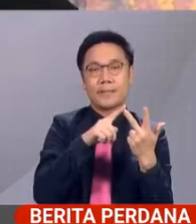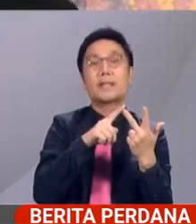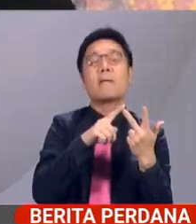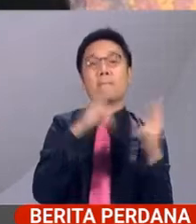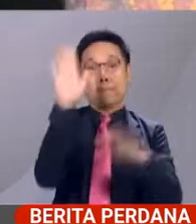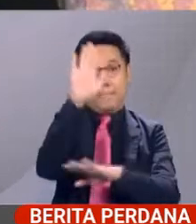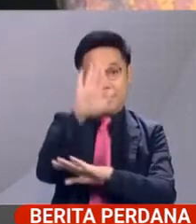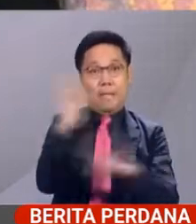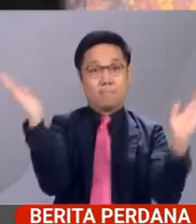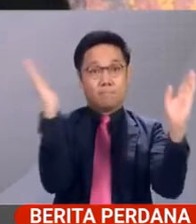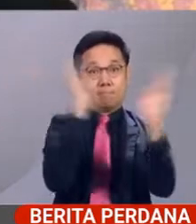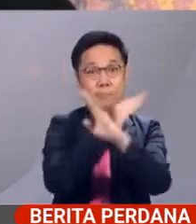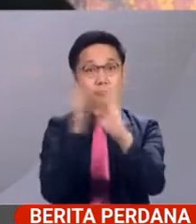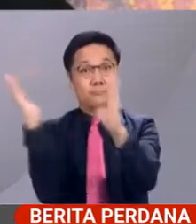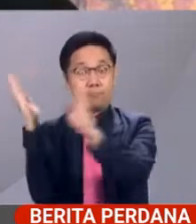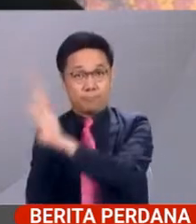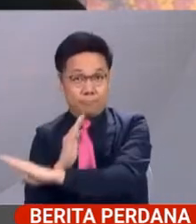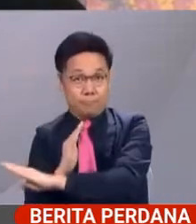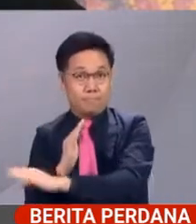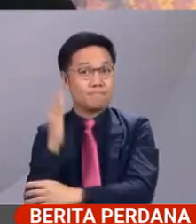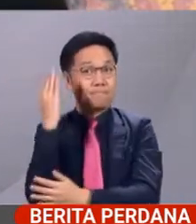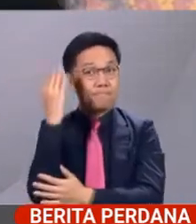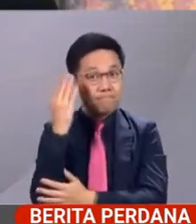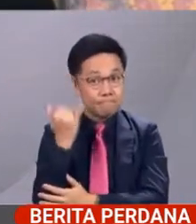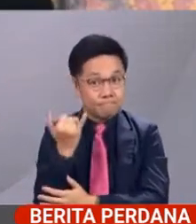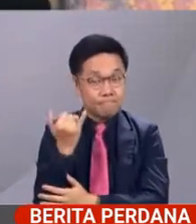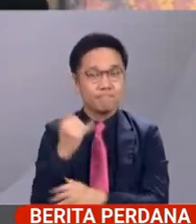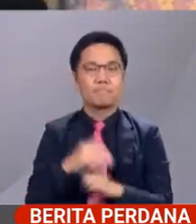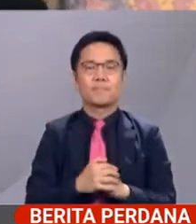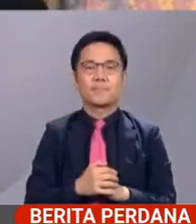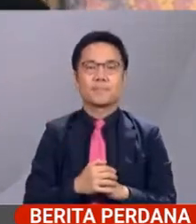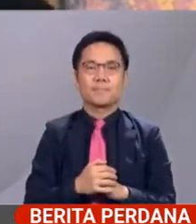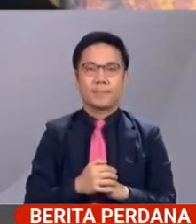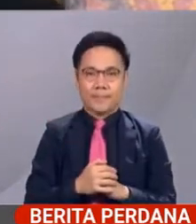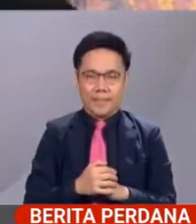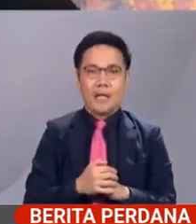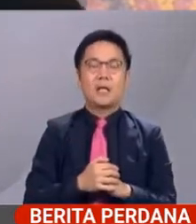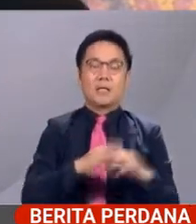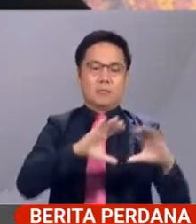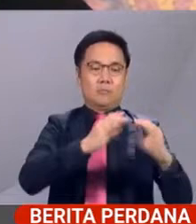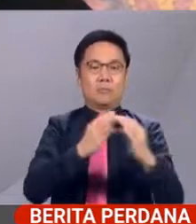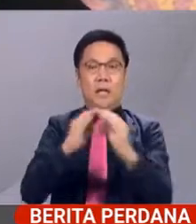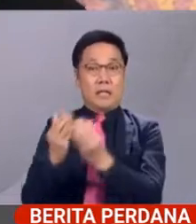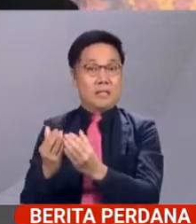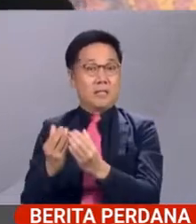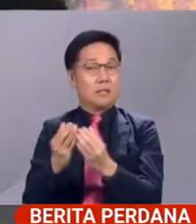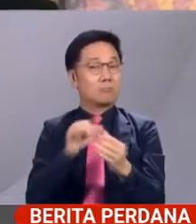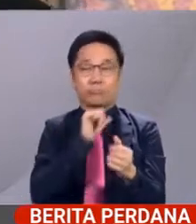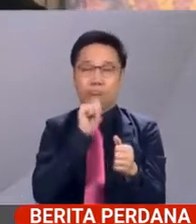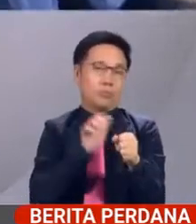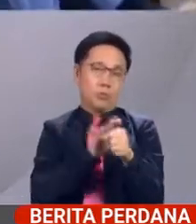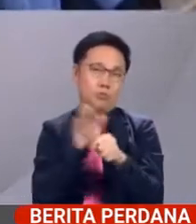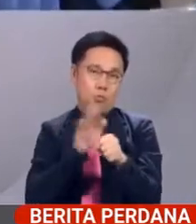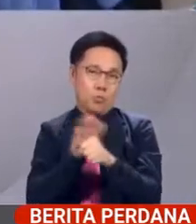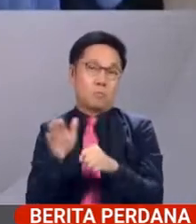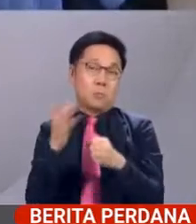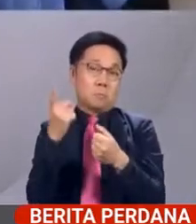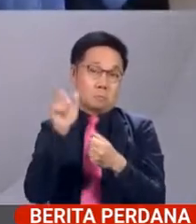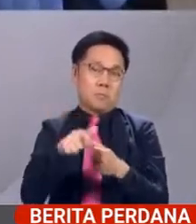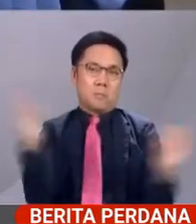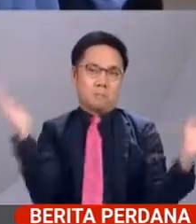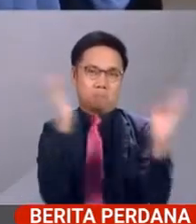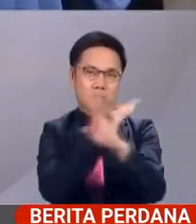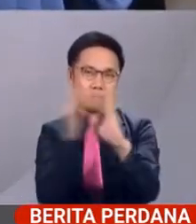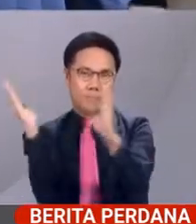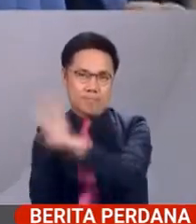penggiliran kerana faktor-faktor seperti bilangan kelas yang tidak mencukupi dan sebagainya.